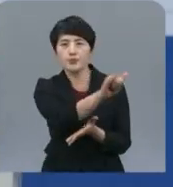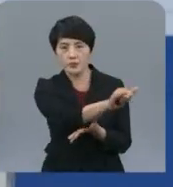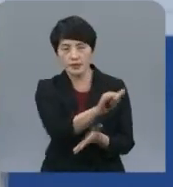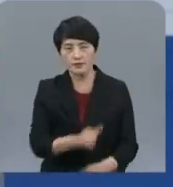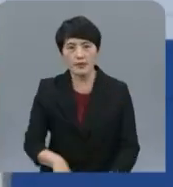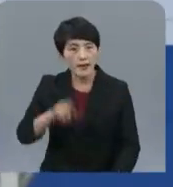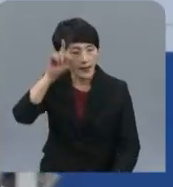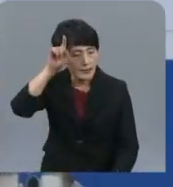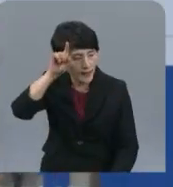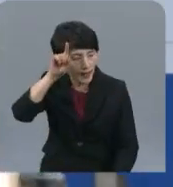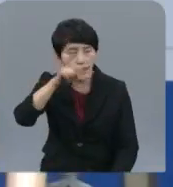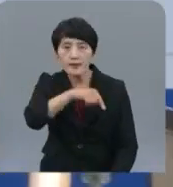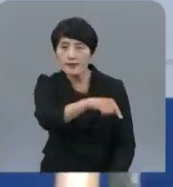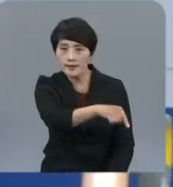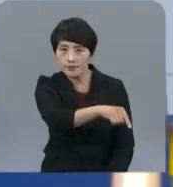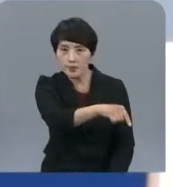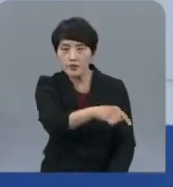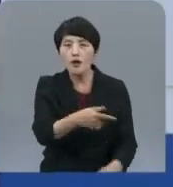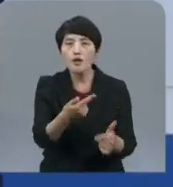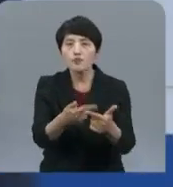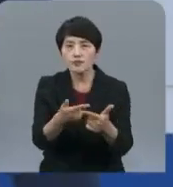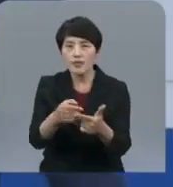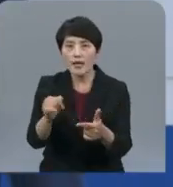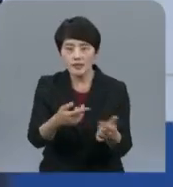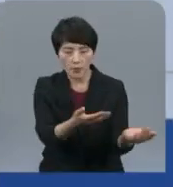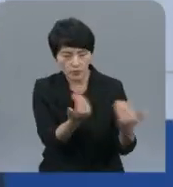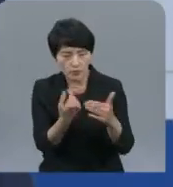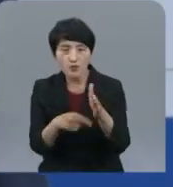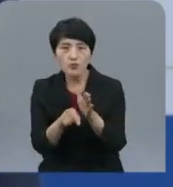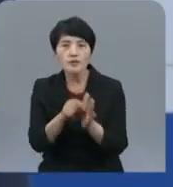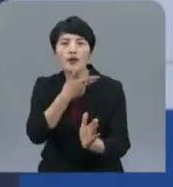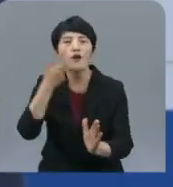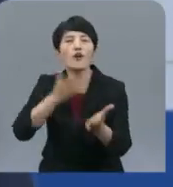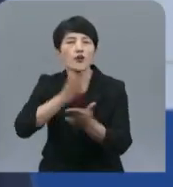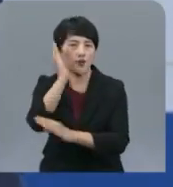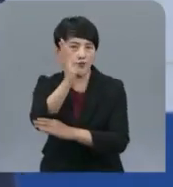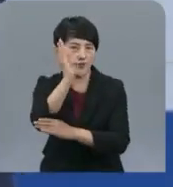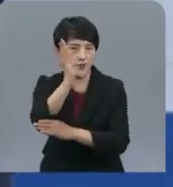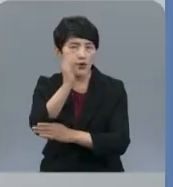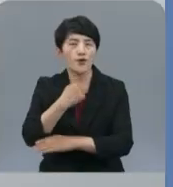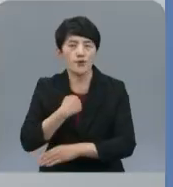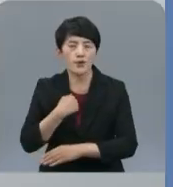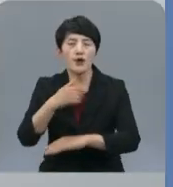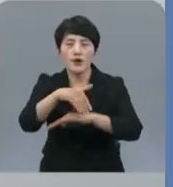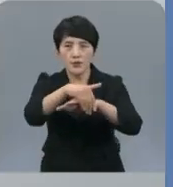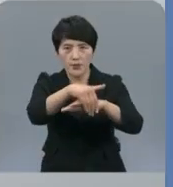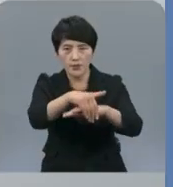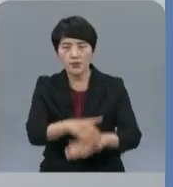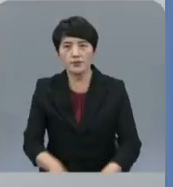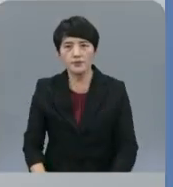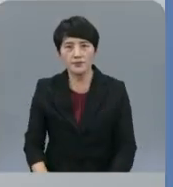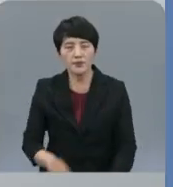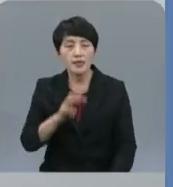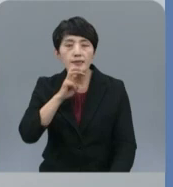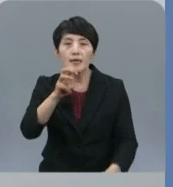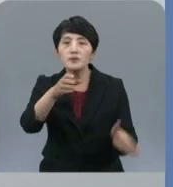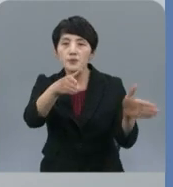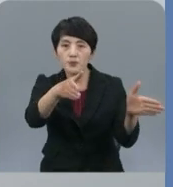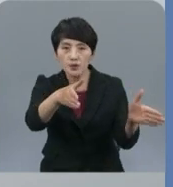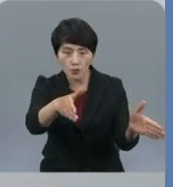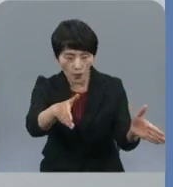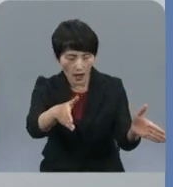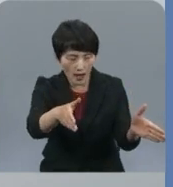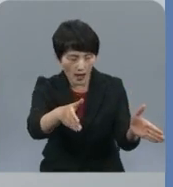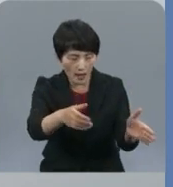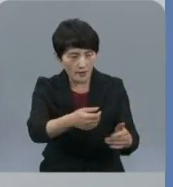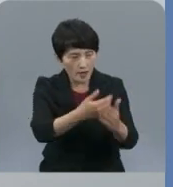l'exposition universelle 2030 une saga participera à l'assemblée générale du Bureau international des expositions bie